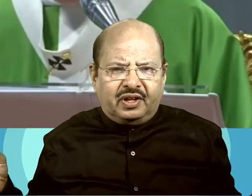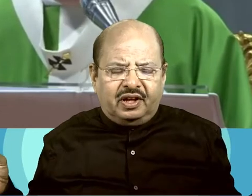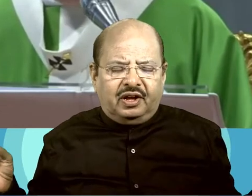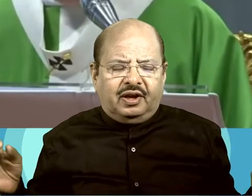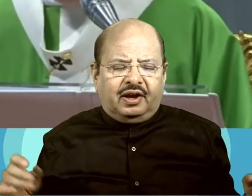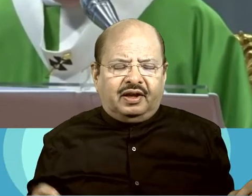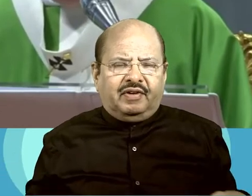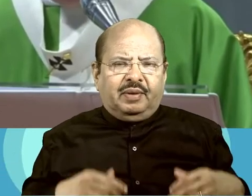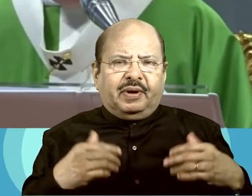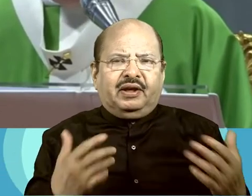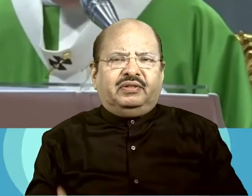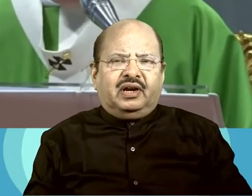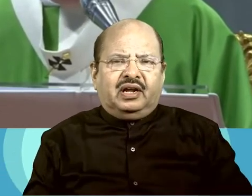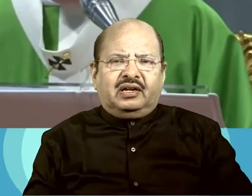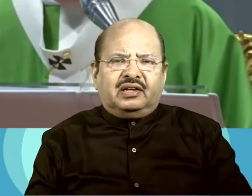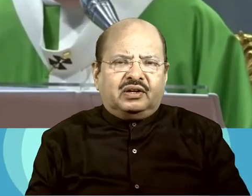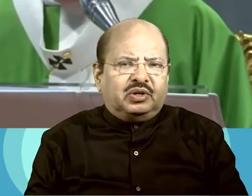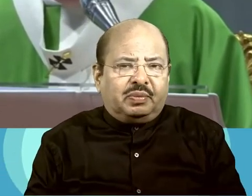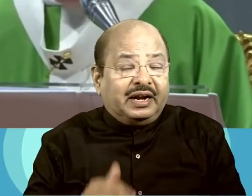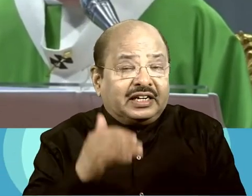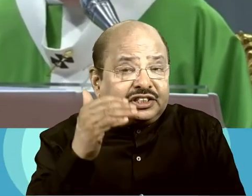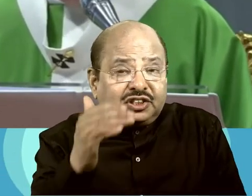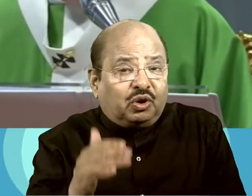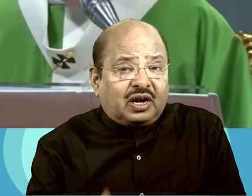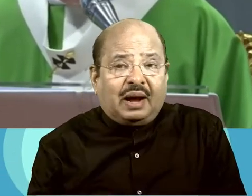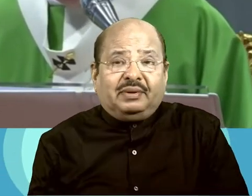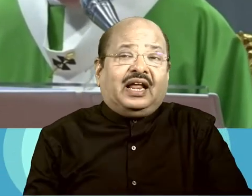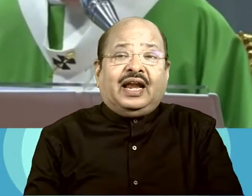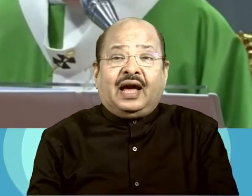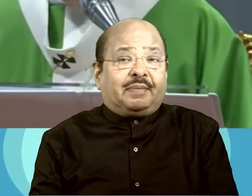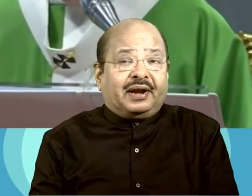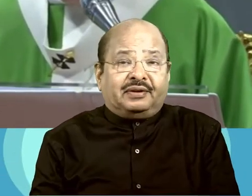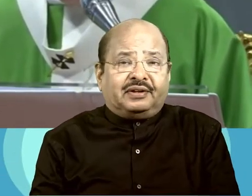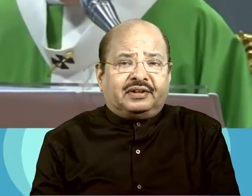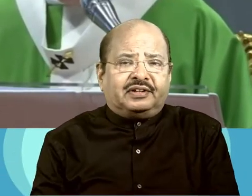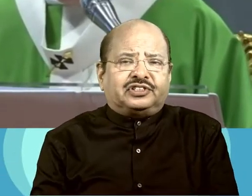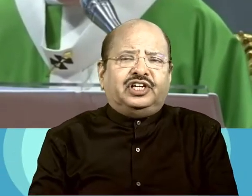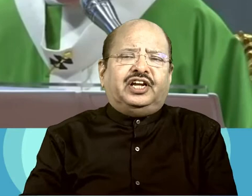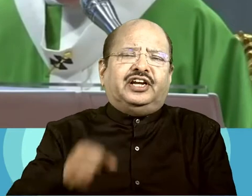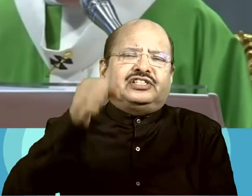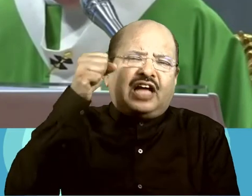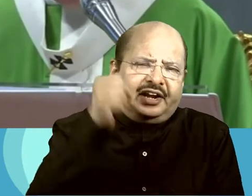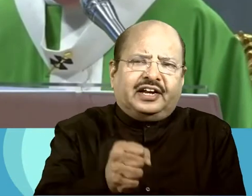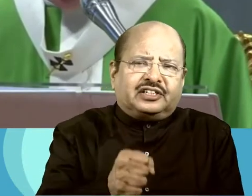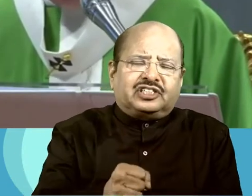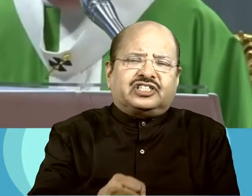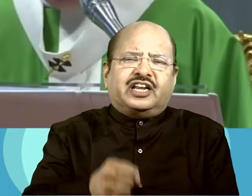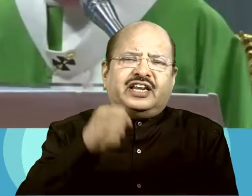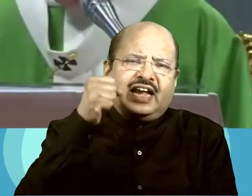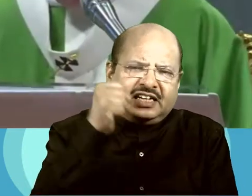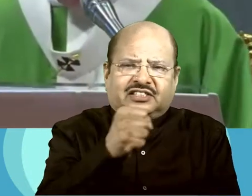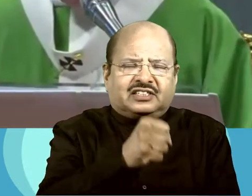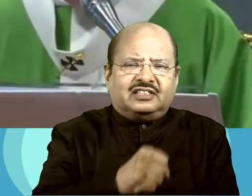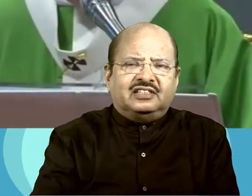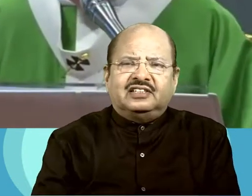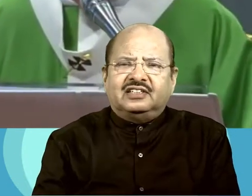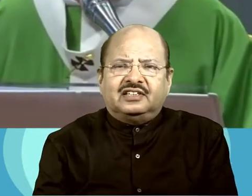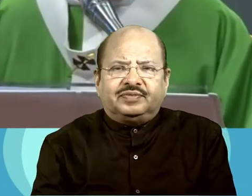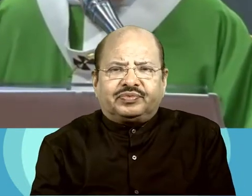വിശ്വസിക്കുകയും. ഇവിടെ പറയുന്നുണ്ട് ഒന്ന് പരീക്ഷിച്ച് നോക്കാമെന്നല്ല പറയുന്നത്, ഷീ ഡിസൈഡഡ്, ഷീ സെഡ്